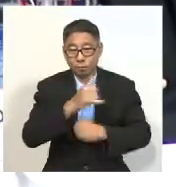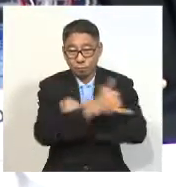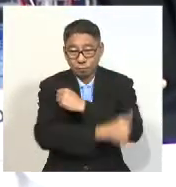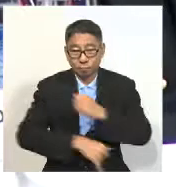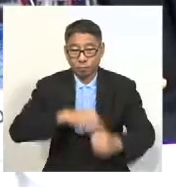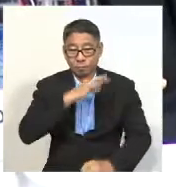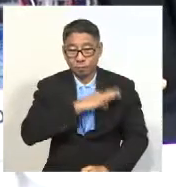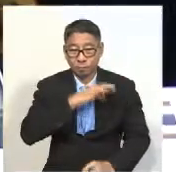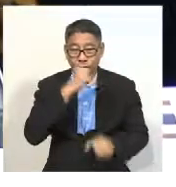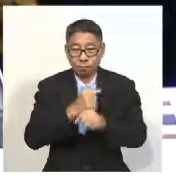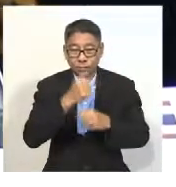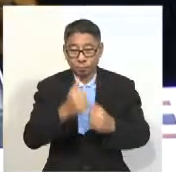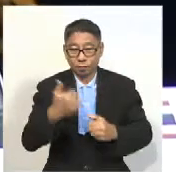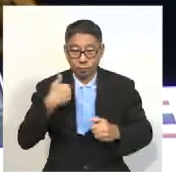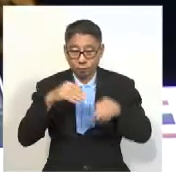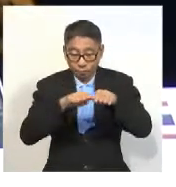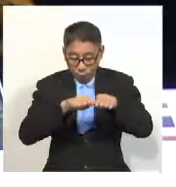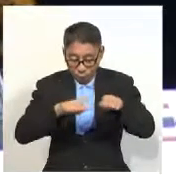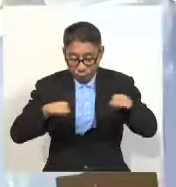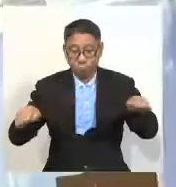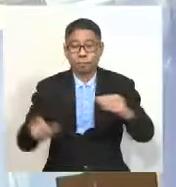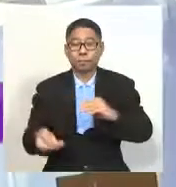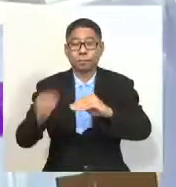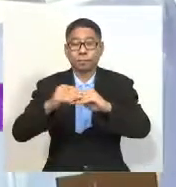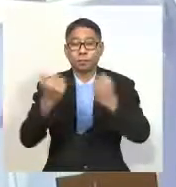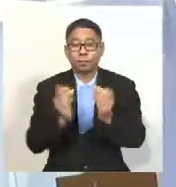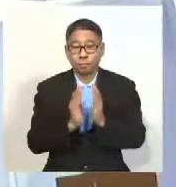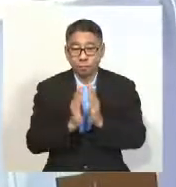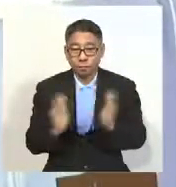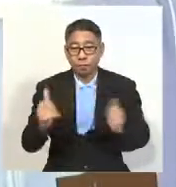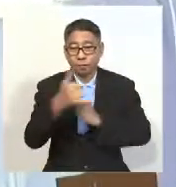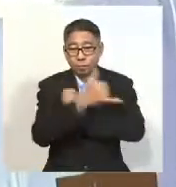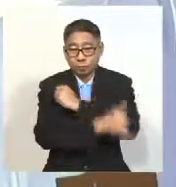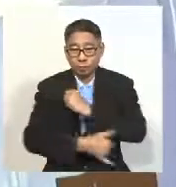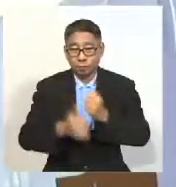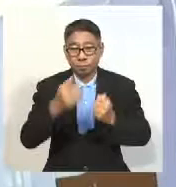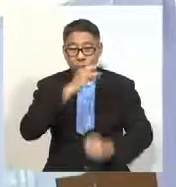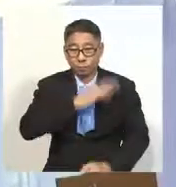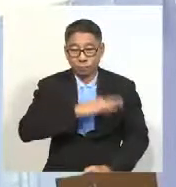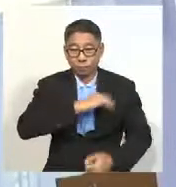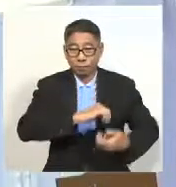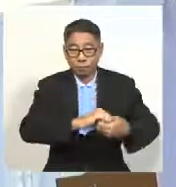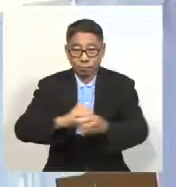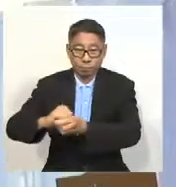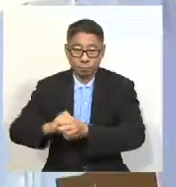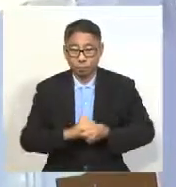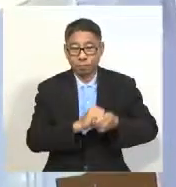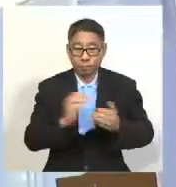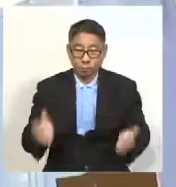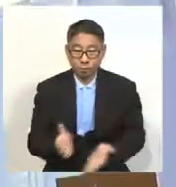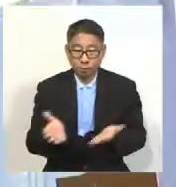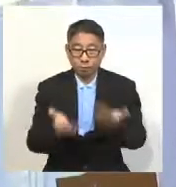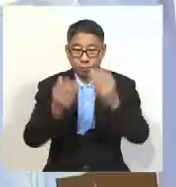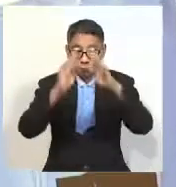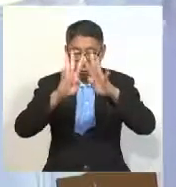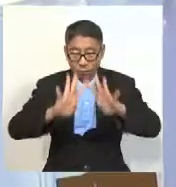ชิกสามารถทำได้อย่างมีมาตรฐานมากขึ้นพร้อมทั้งขอบคุณทุกประเทศสมาชิกที่ให้ความร่วมมือและส่งเสริมขับ